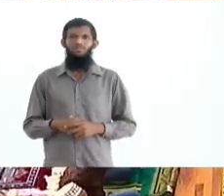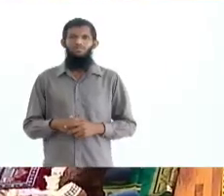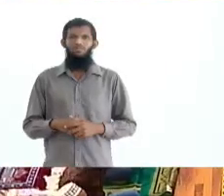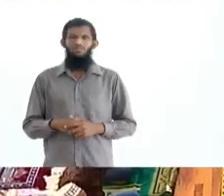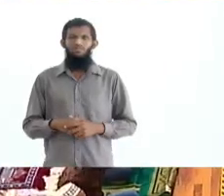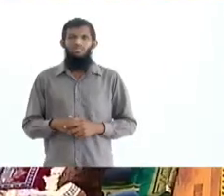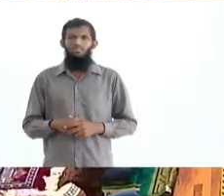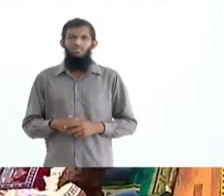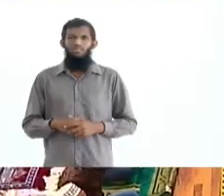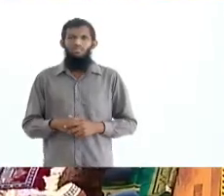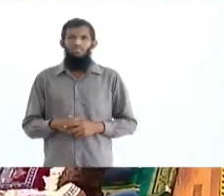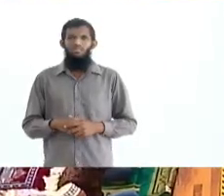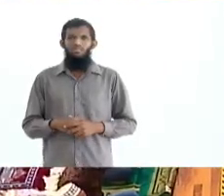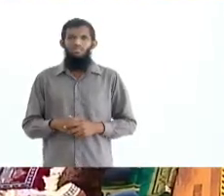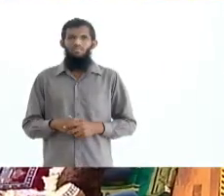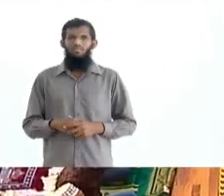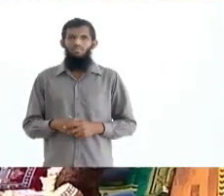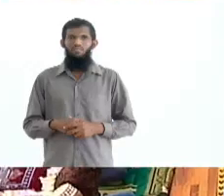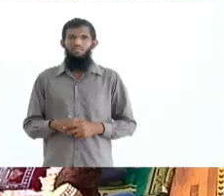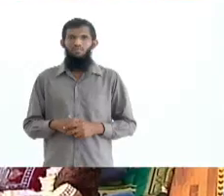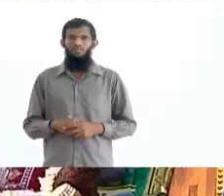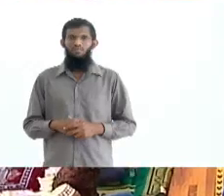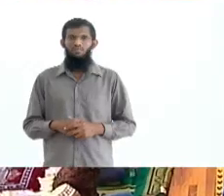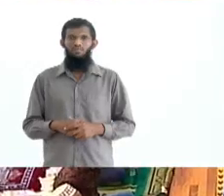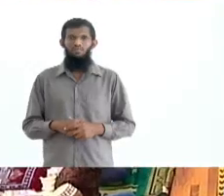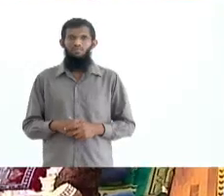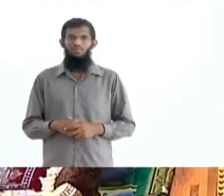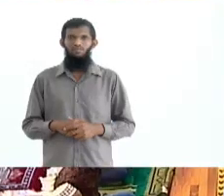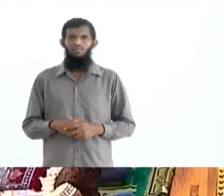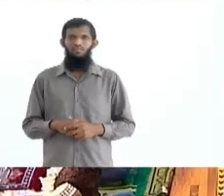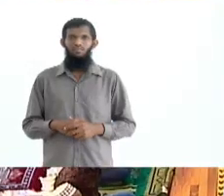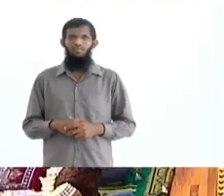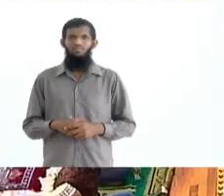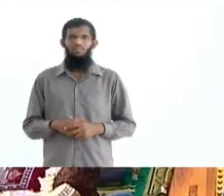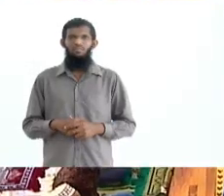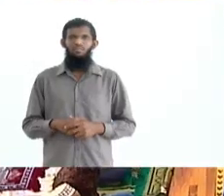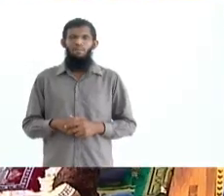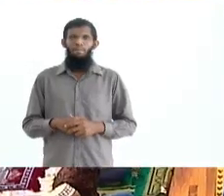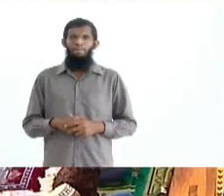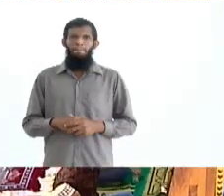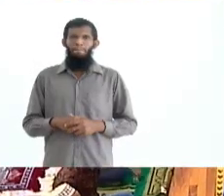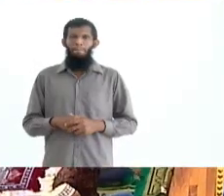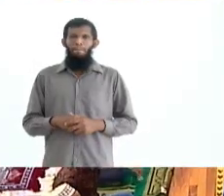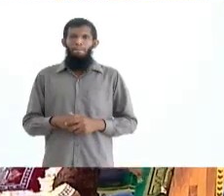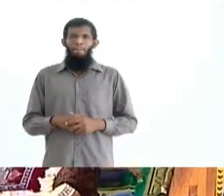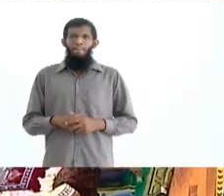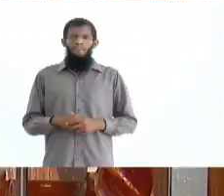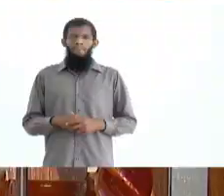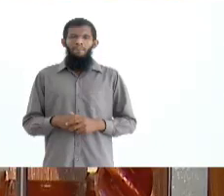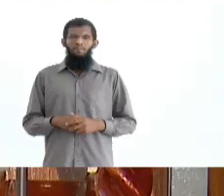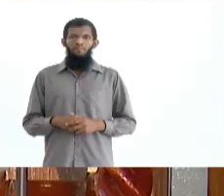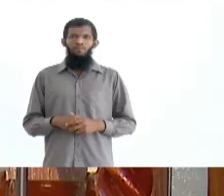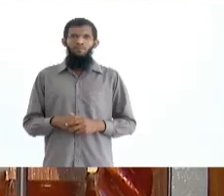الله عليه وعلى آله وأصحابه أجمعين. أما بعد, فيا